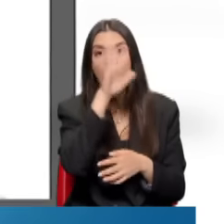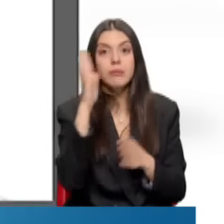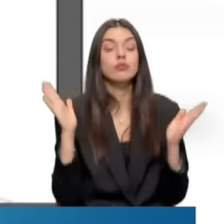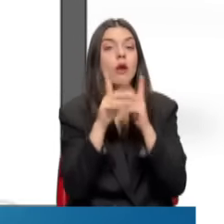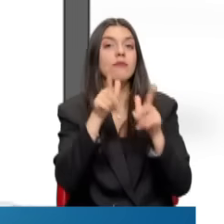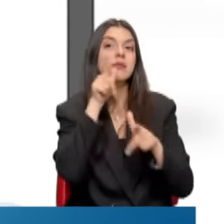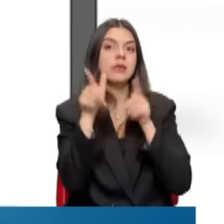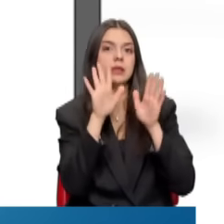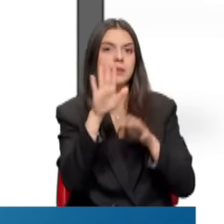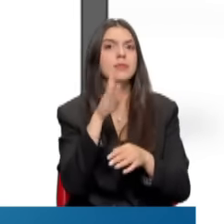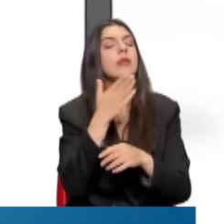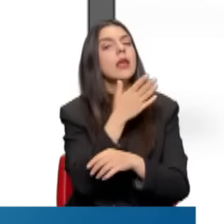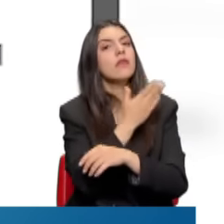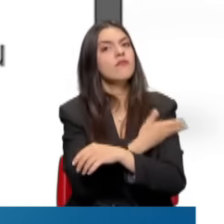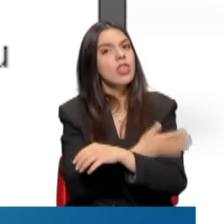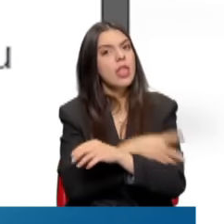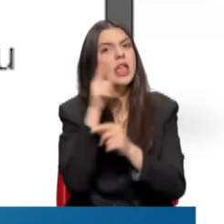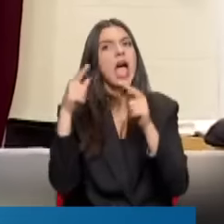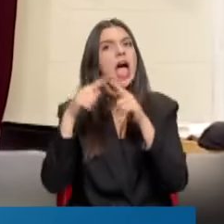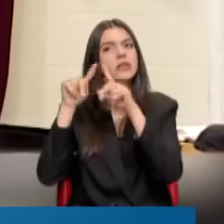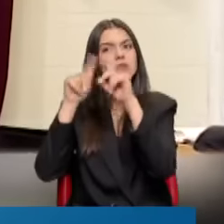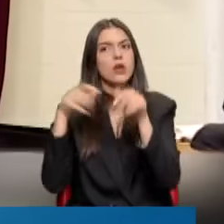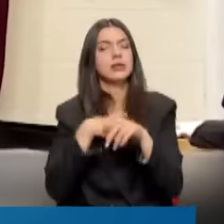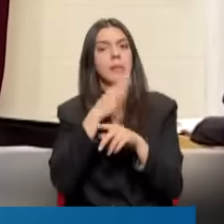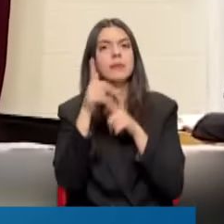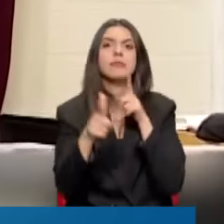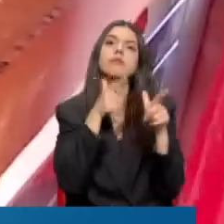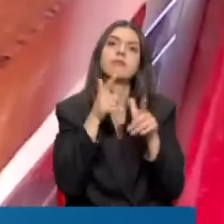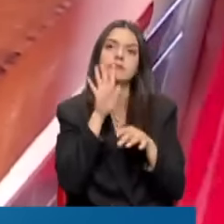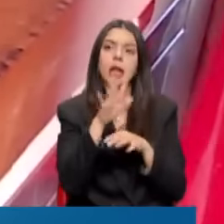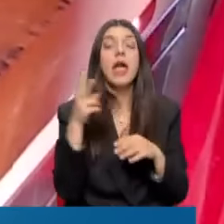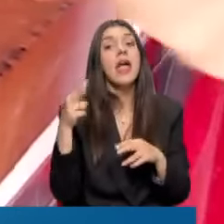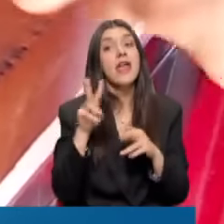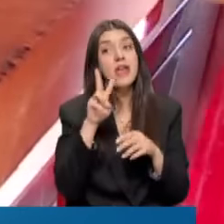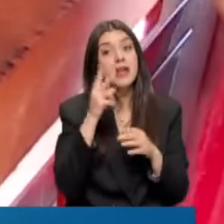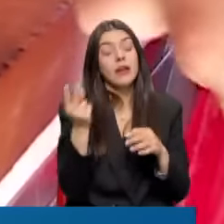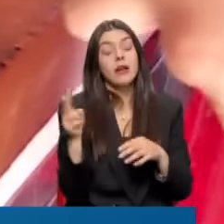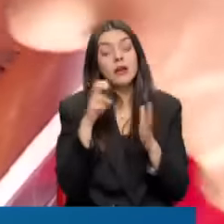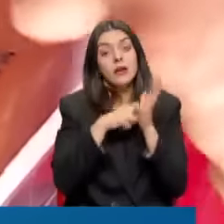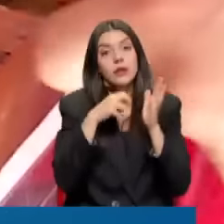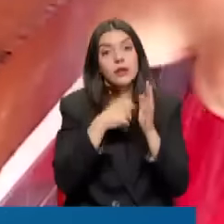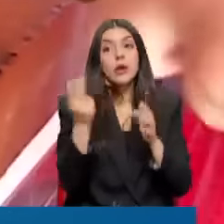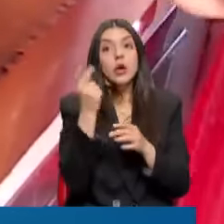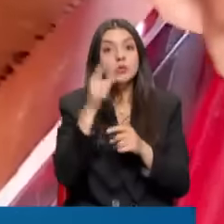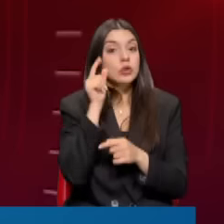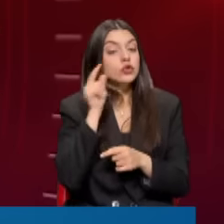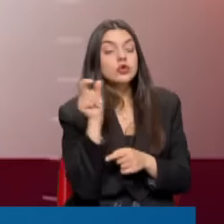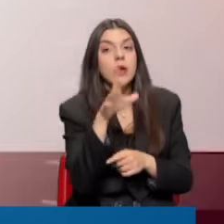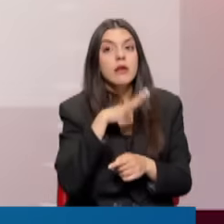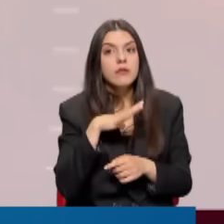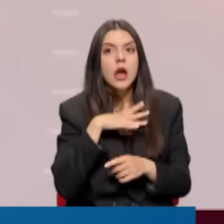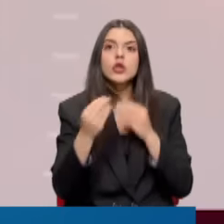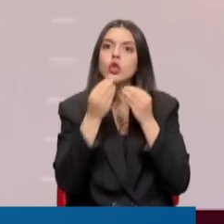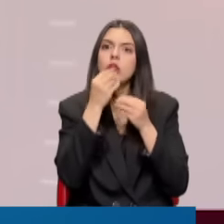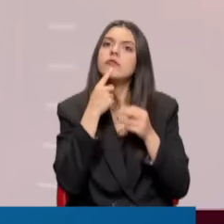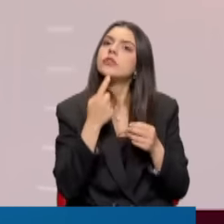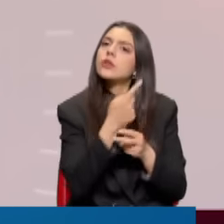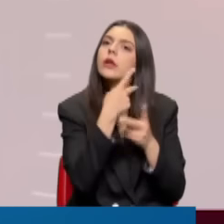esnafta vatandaşta tepki gösterdi esnafı vergi kaçırma şüphesi üzerine tüketiciler şikayet edebiliyordu şimdi